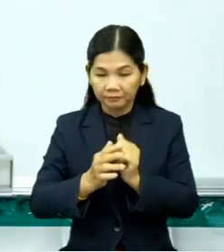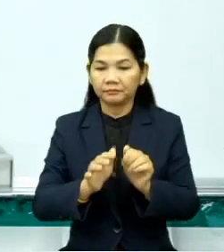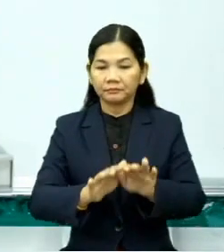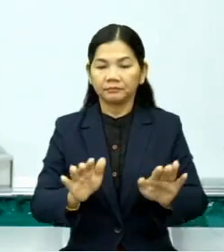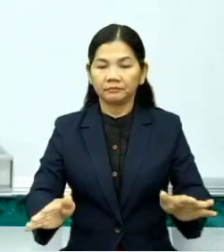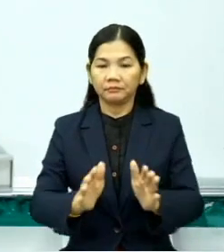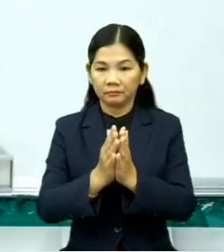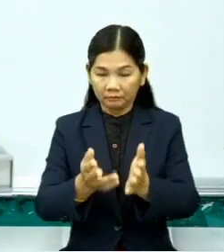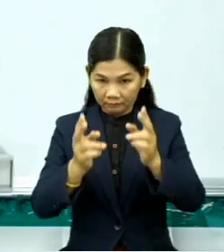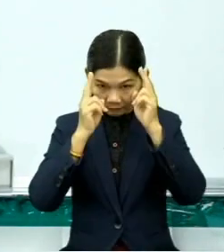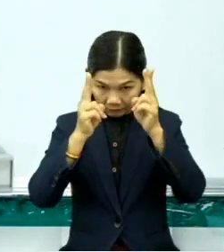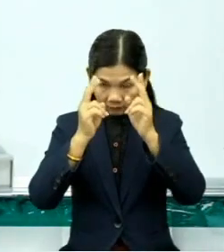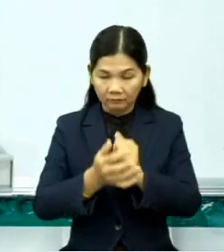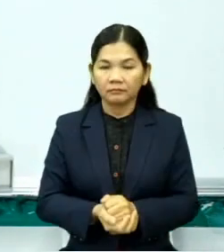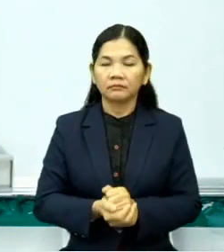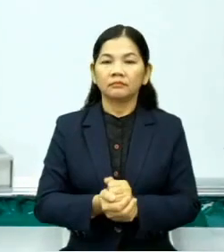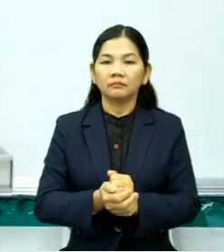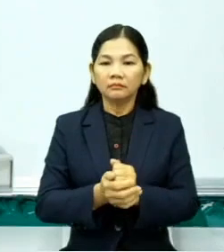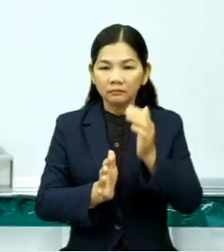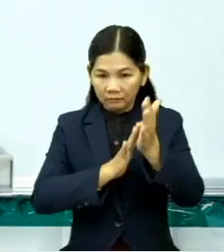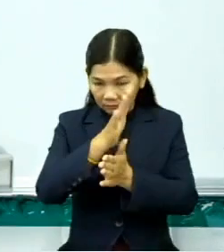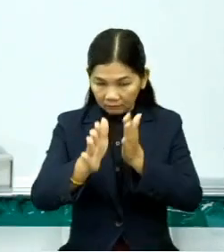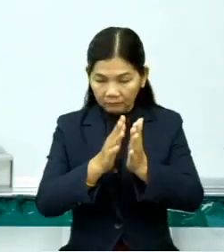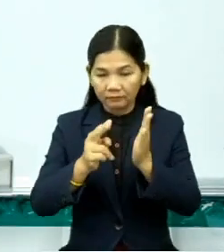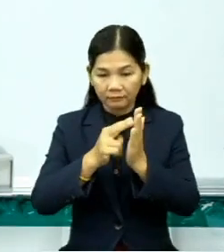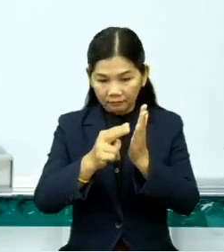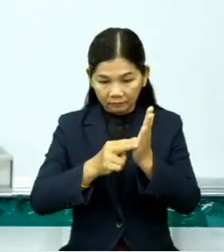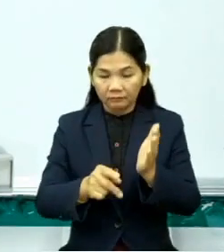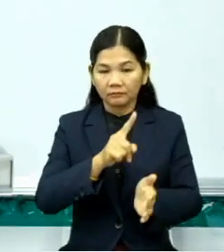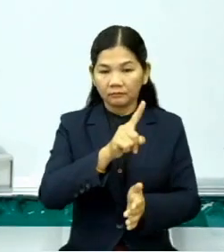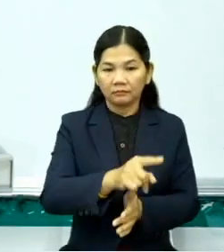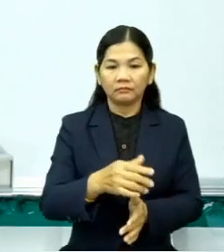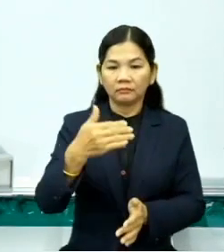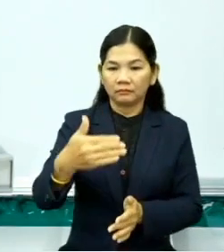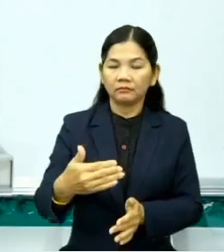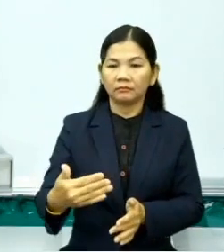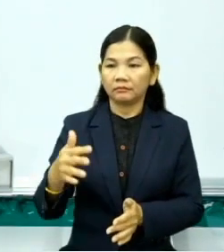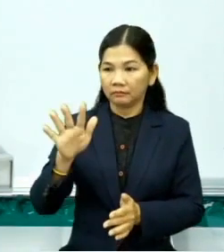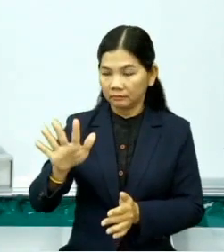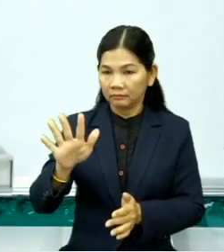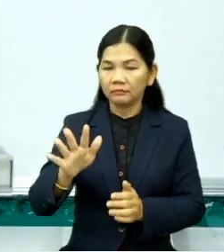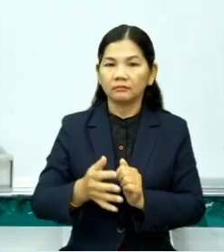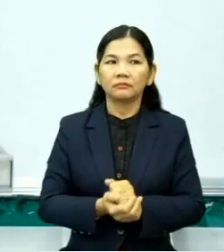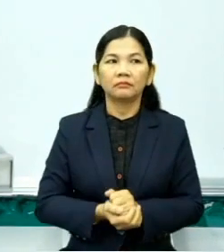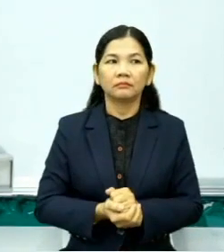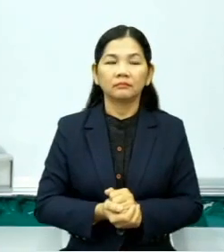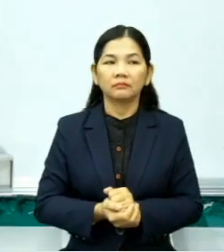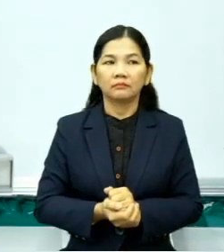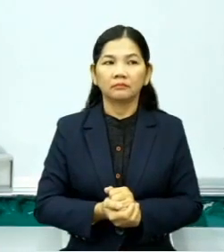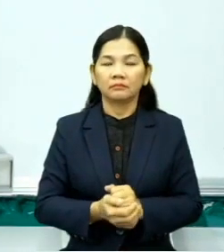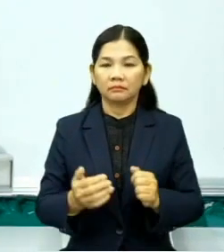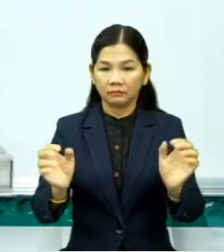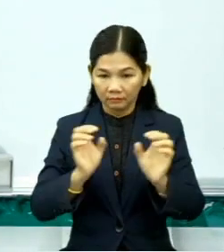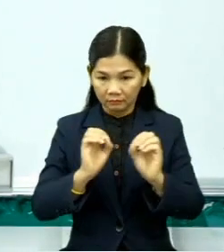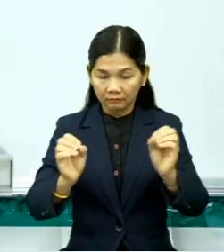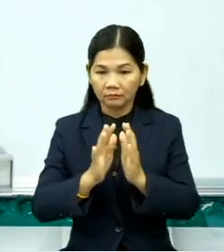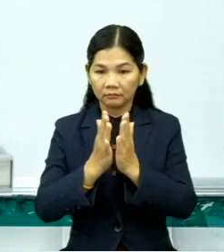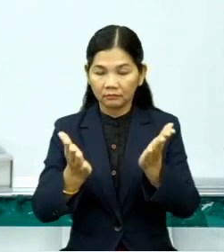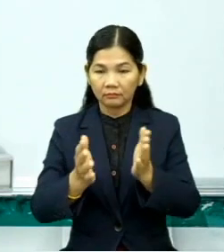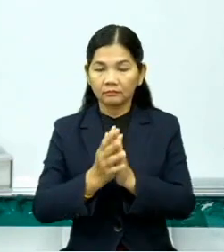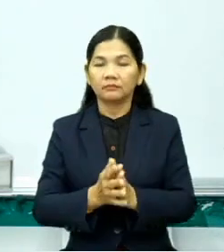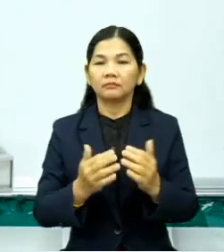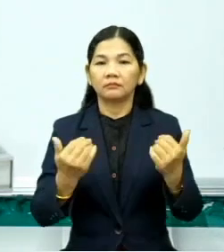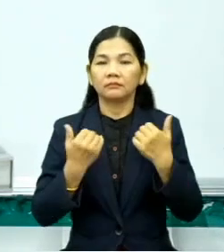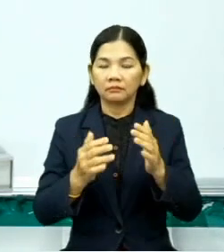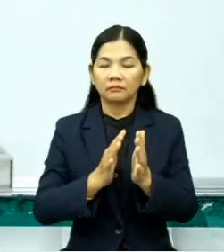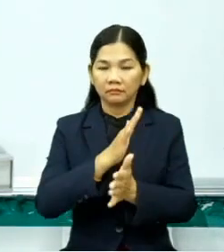លមានសៀវភៅសិក្សាគោលអញ្ចឹងកូនអានអត្ថបទនេះនៅទំព័រទី195ចាសម្រាប់កូនដែលអត់មានសៀវភៅសិក្សាគោល